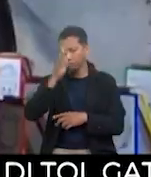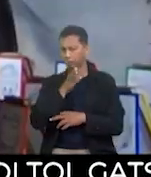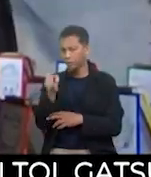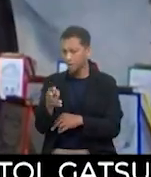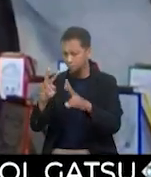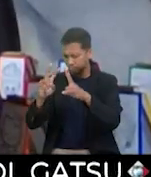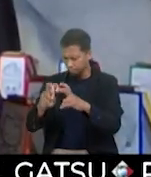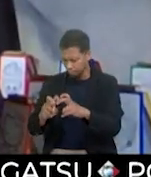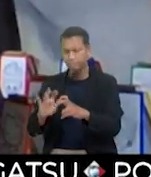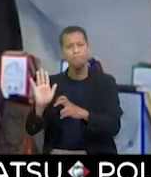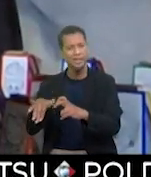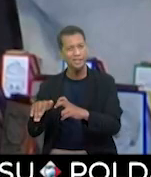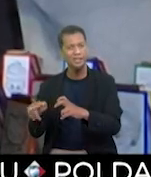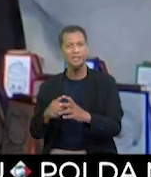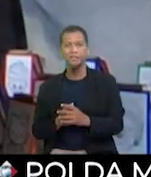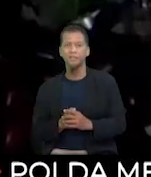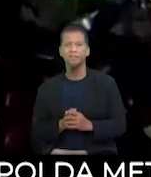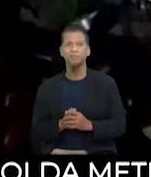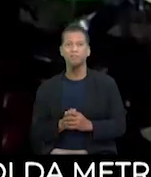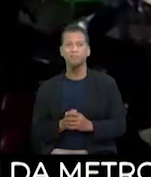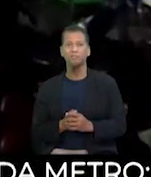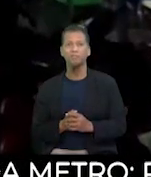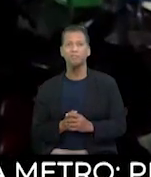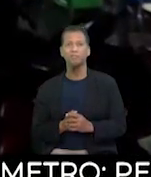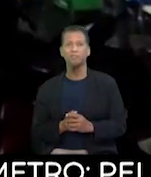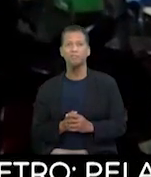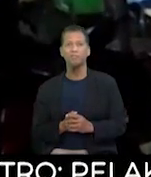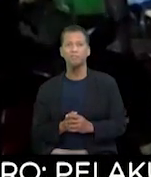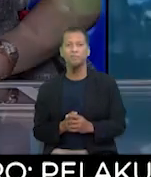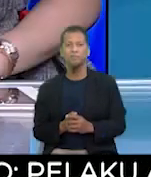dari Kota Pagaralam Sumatera Selatan Yudi five nights news melaporkan